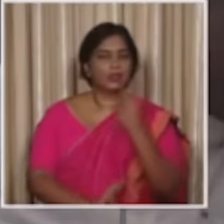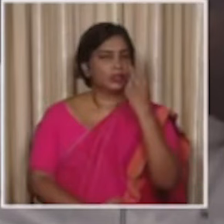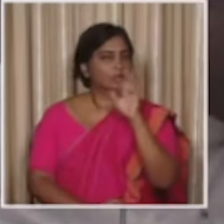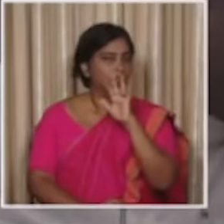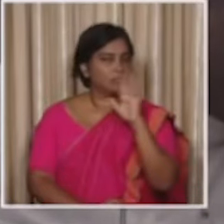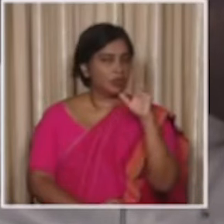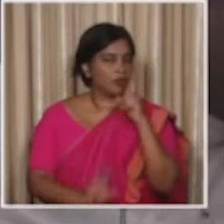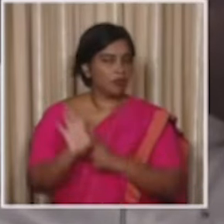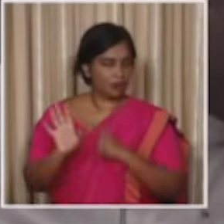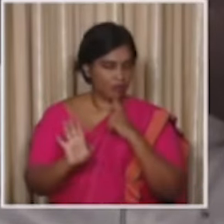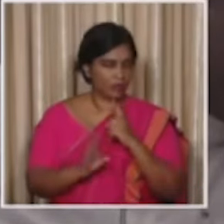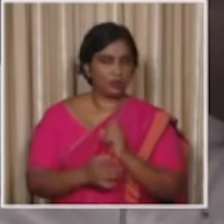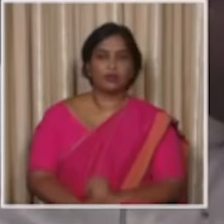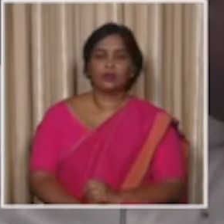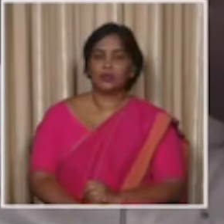2019 වර්ෂයේදී